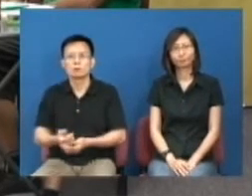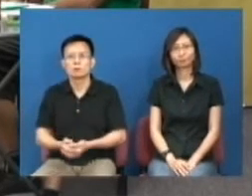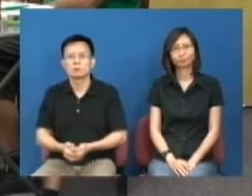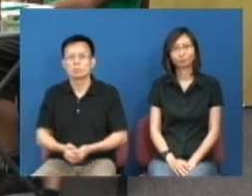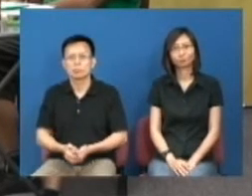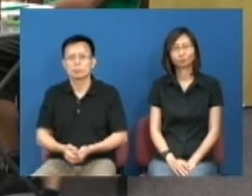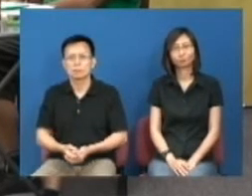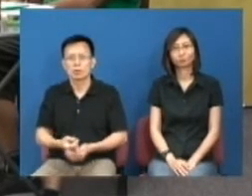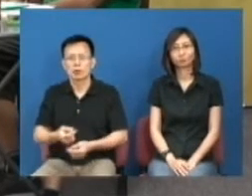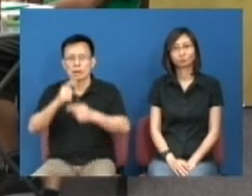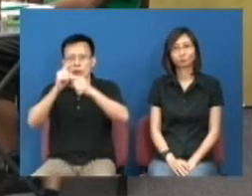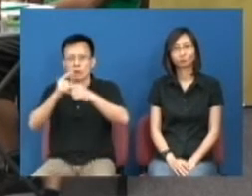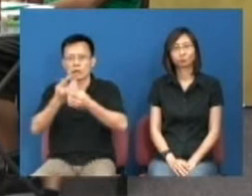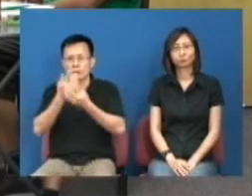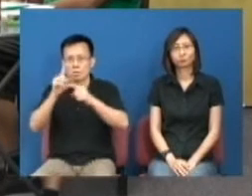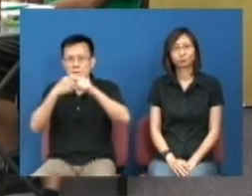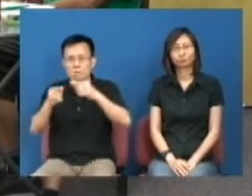裏邊大把啲